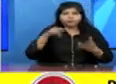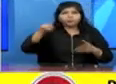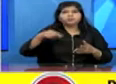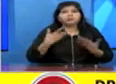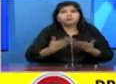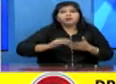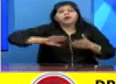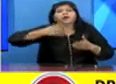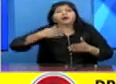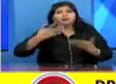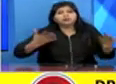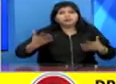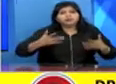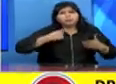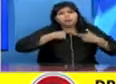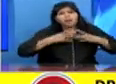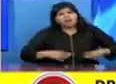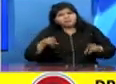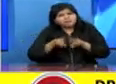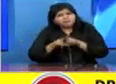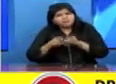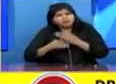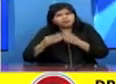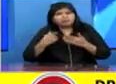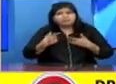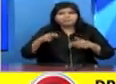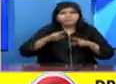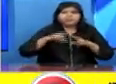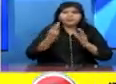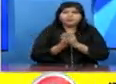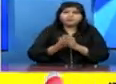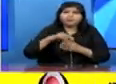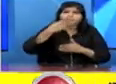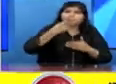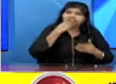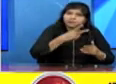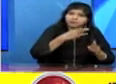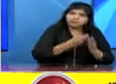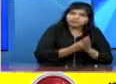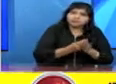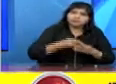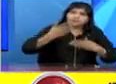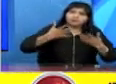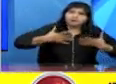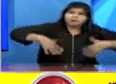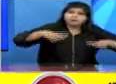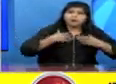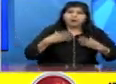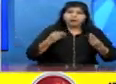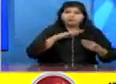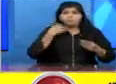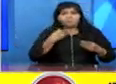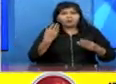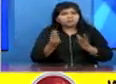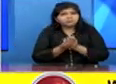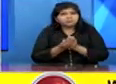लगता है कि आगे क्या होगा, अब क्या होगा। ये तो बिल्कुल एकदम जैसा वो बाहर की दुनिया में देखते हैं कि बाहर लोग इतने एक्सपायर हो रहे हैं, तो